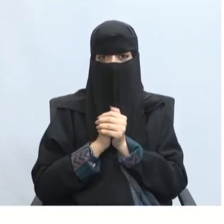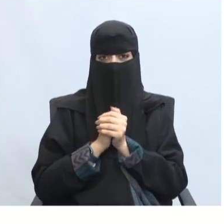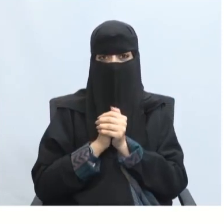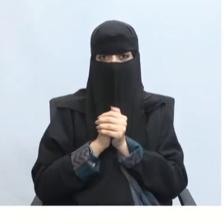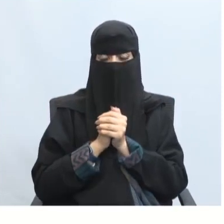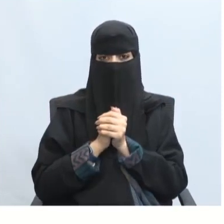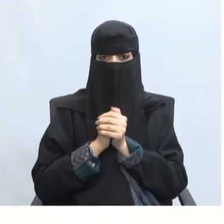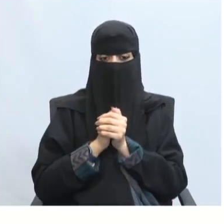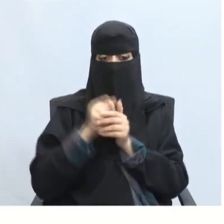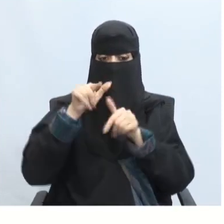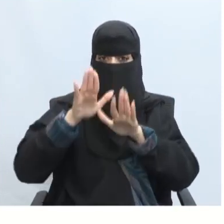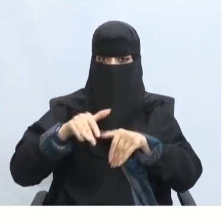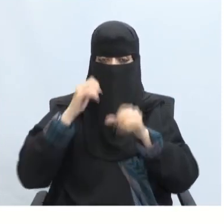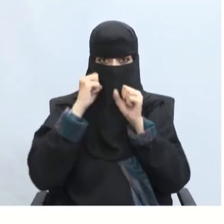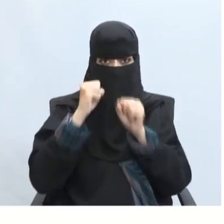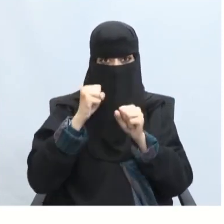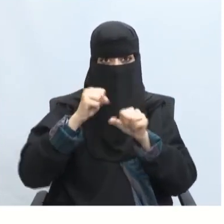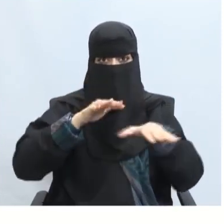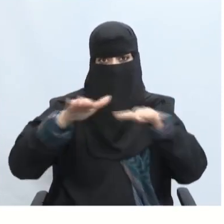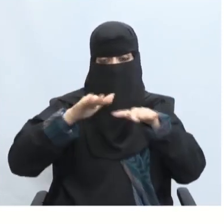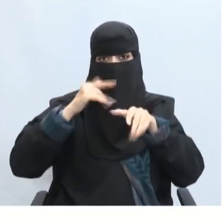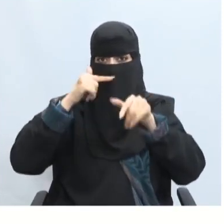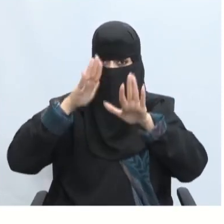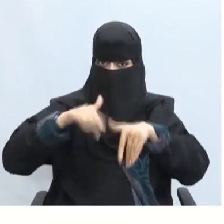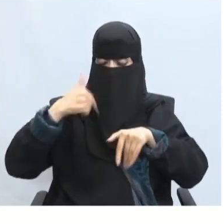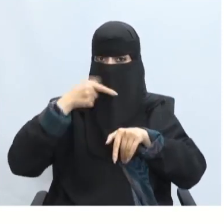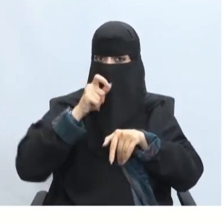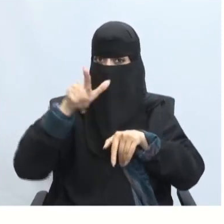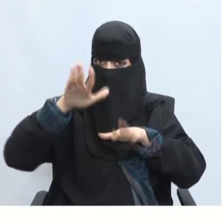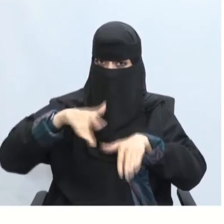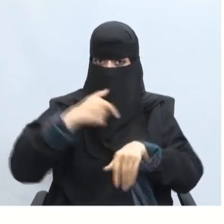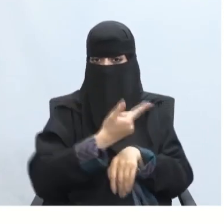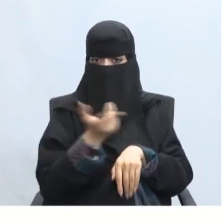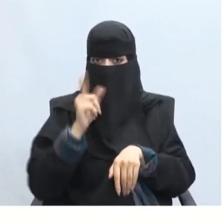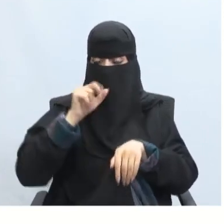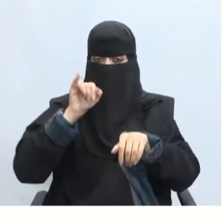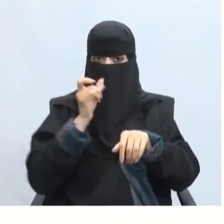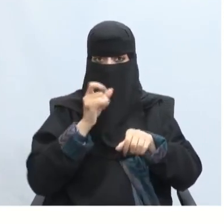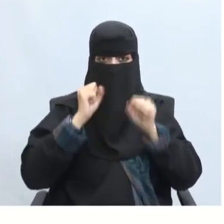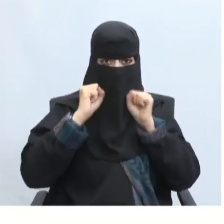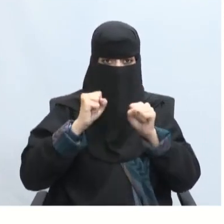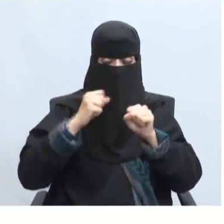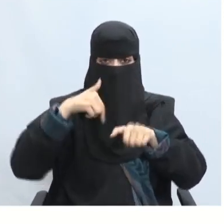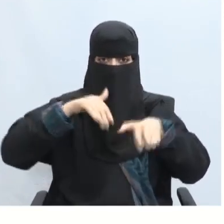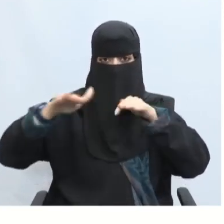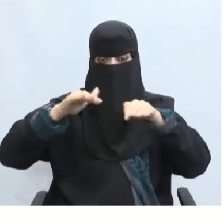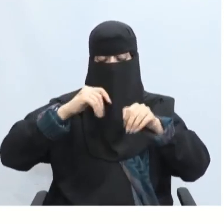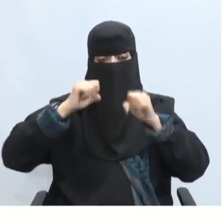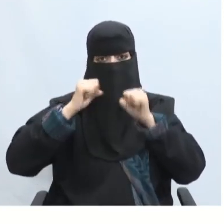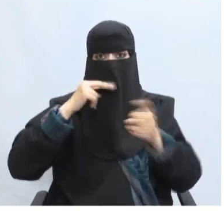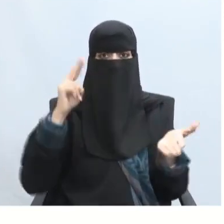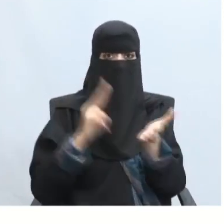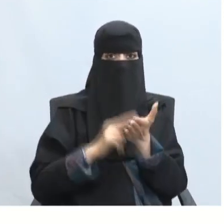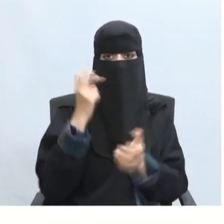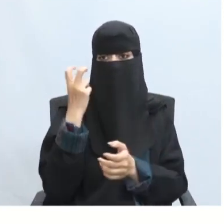للزلزال في شده الزلازل ايضا اعزائي الطلبه ذكرنا بان كلا من شده الزلزال وقوته يعب